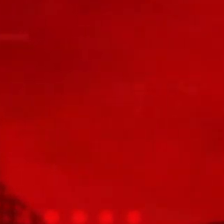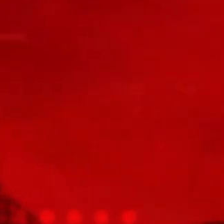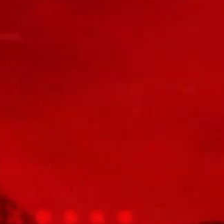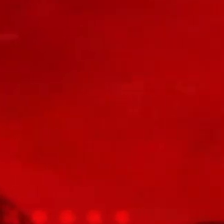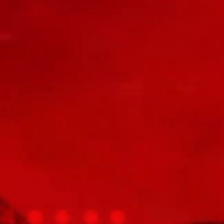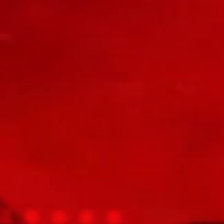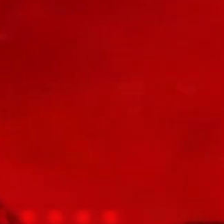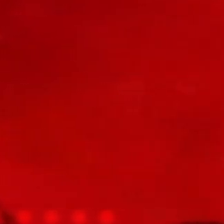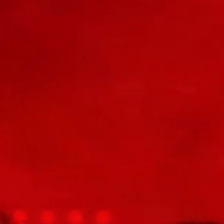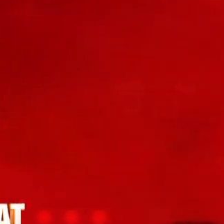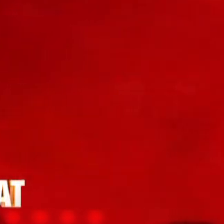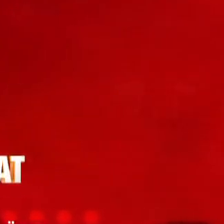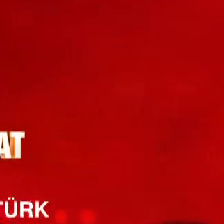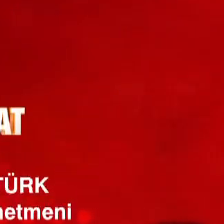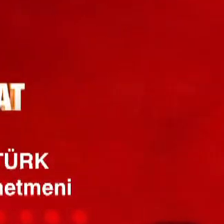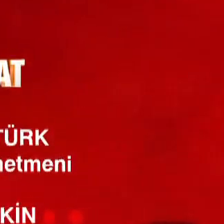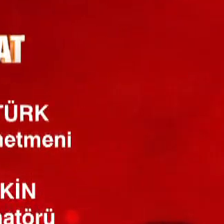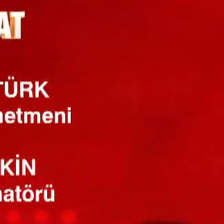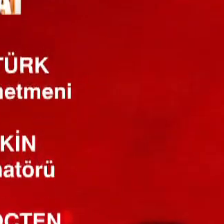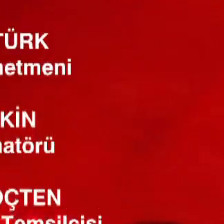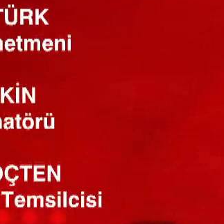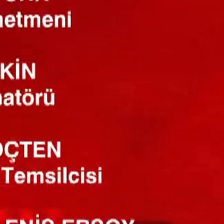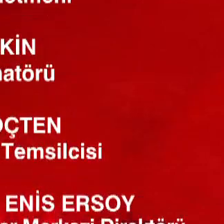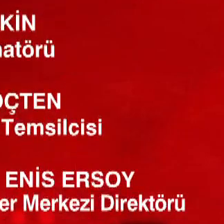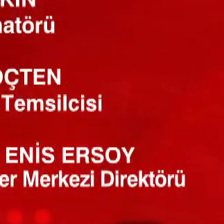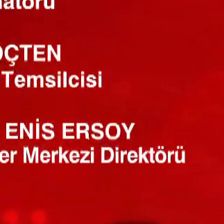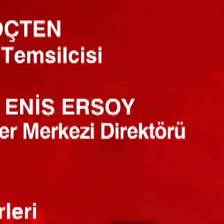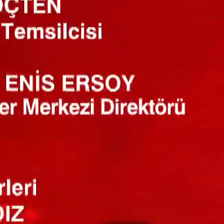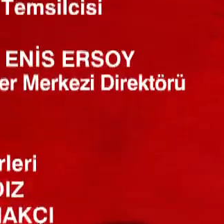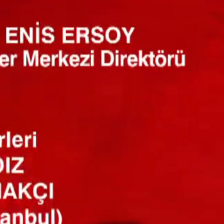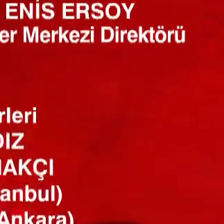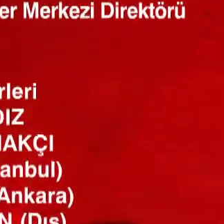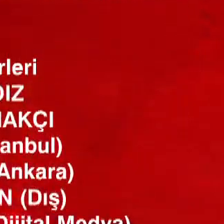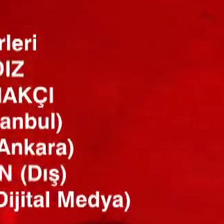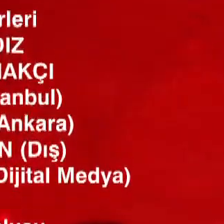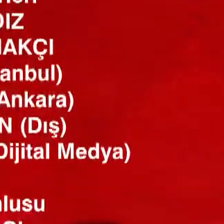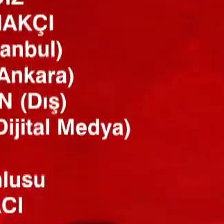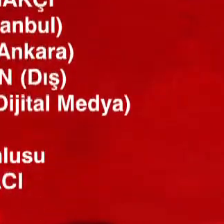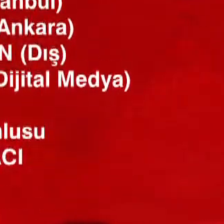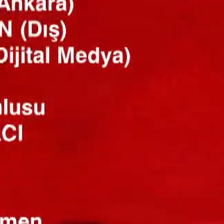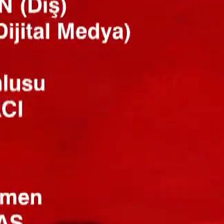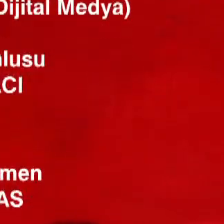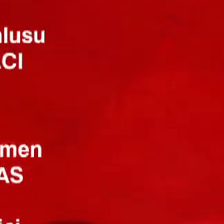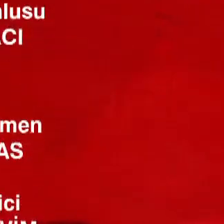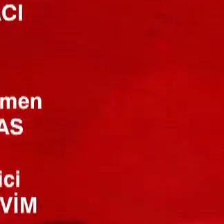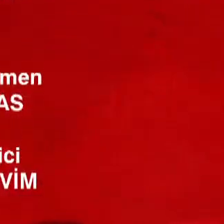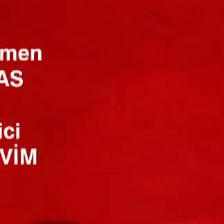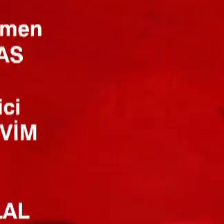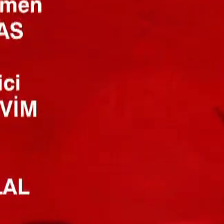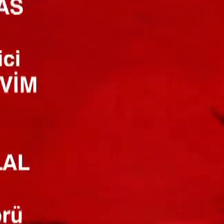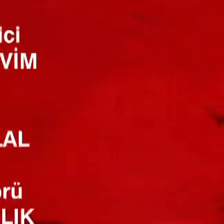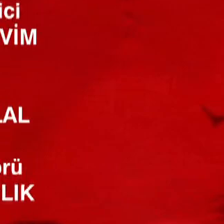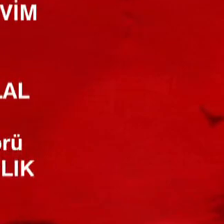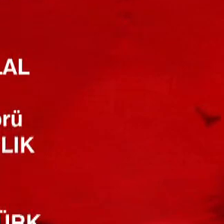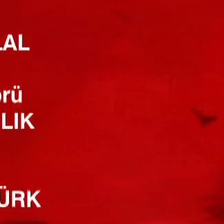Günaydın bir kez daha. 3 kitap ve bir veda. Roman Kral Kelebeği Semih Dikkatli'ye ait bir